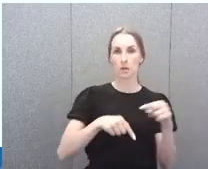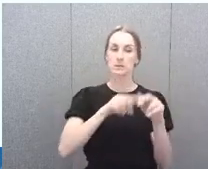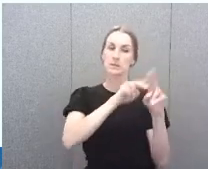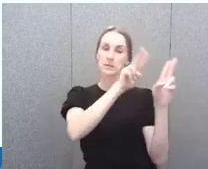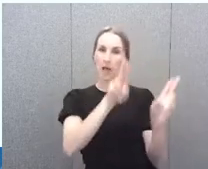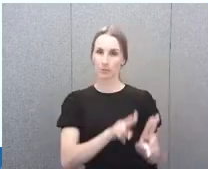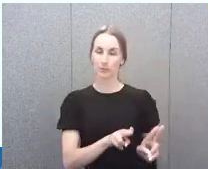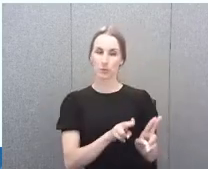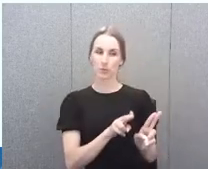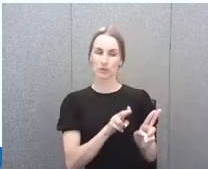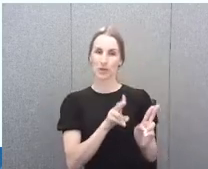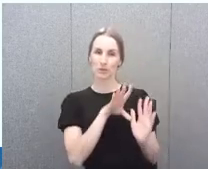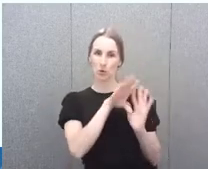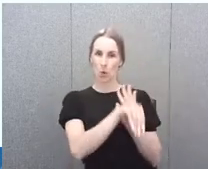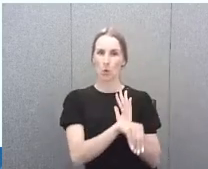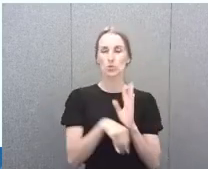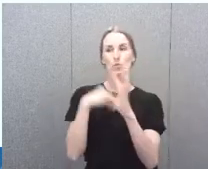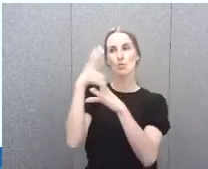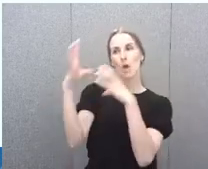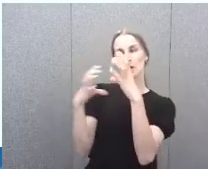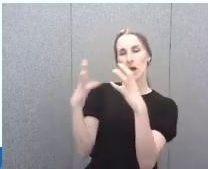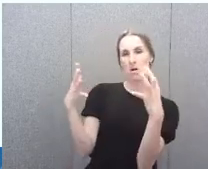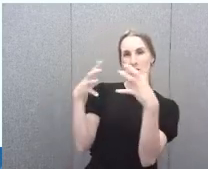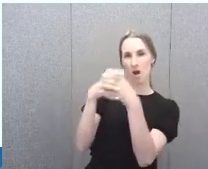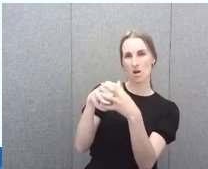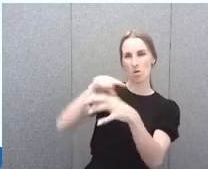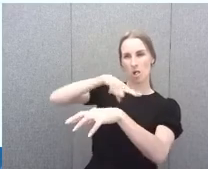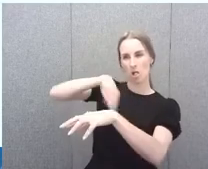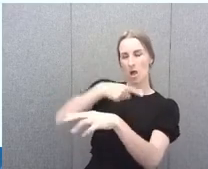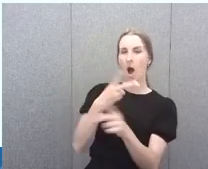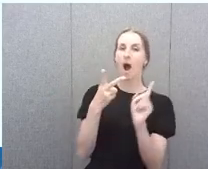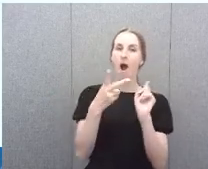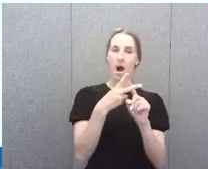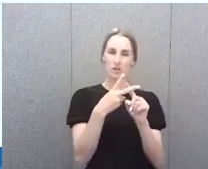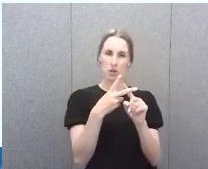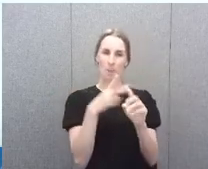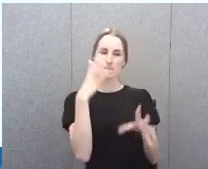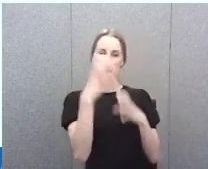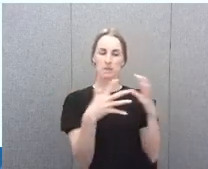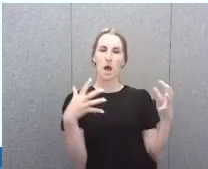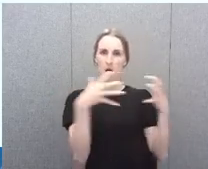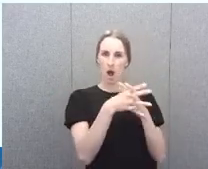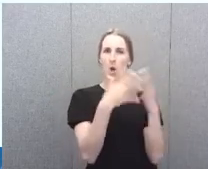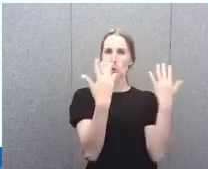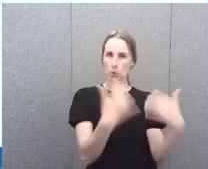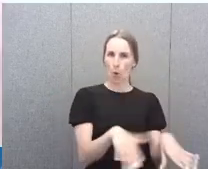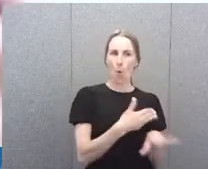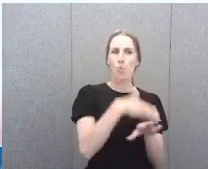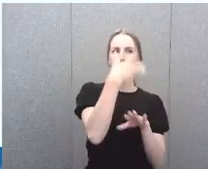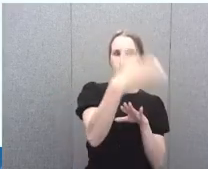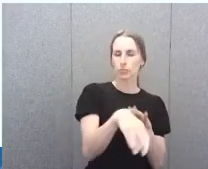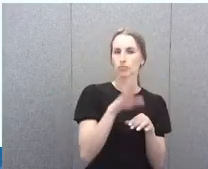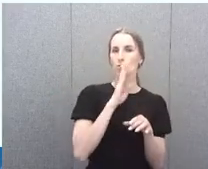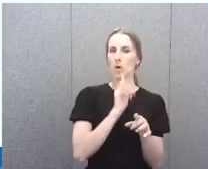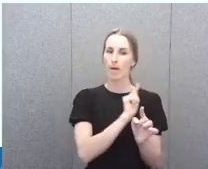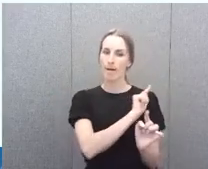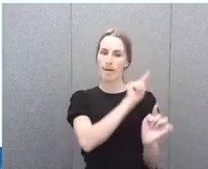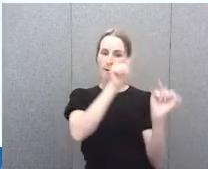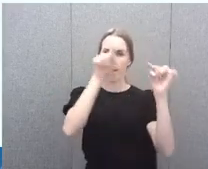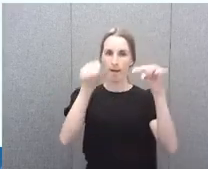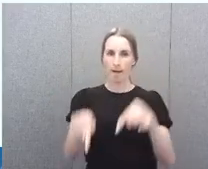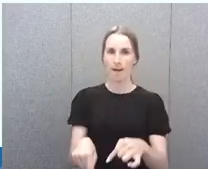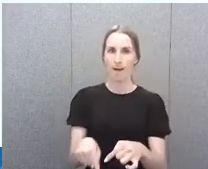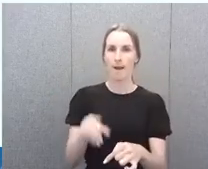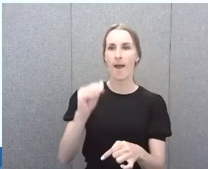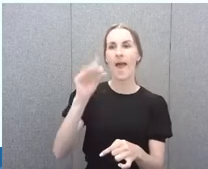приходят в политику, в этот международный контекст, и даже вот после Второй мировой войны женщины приходят,